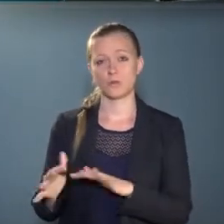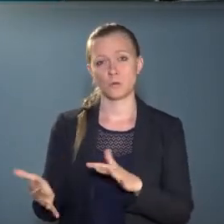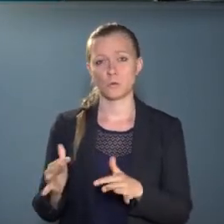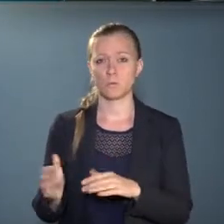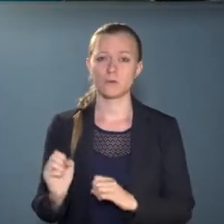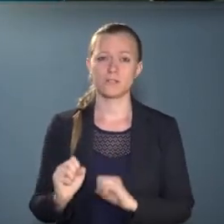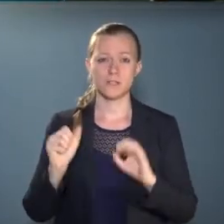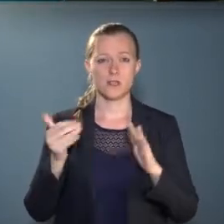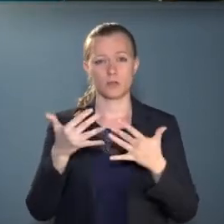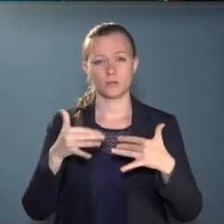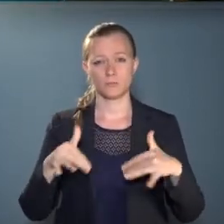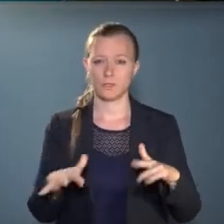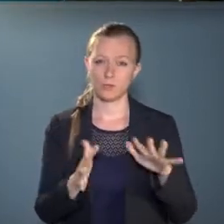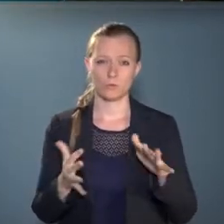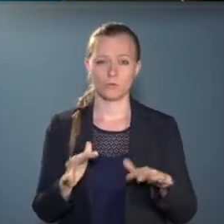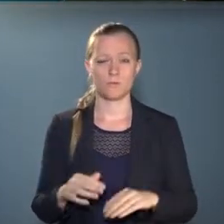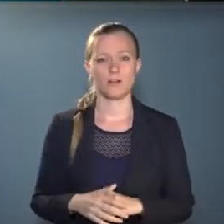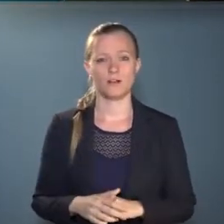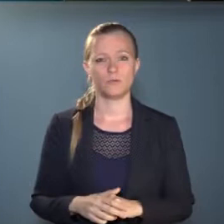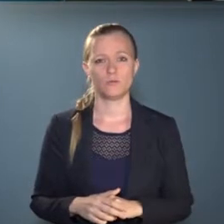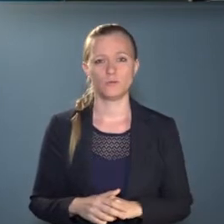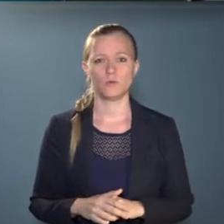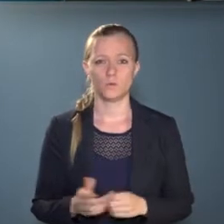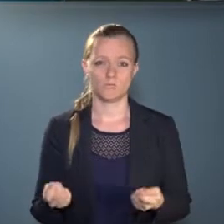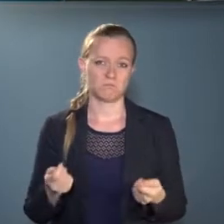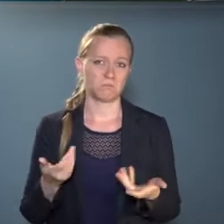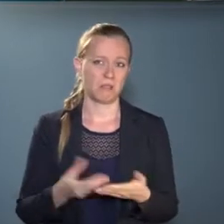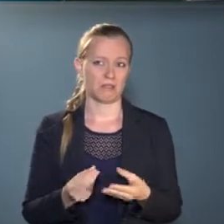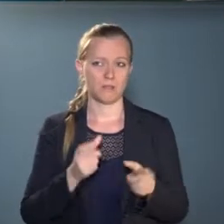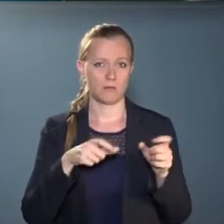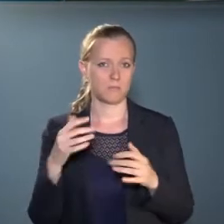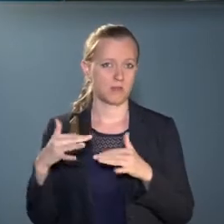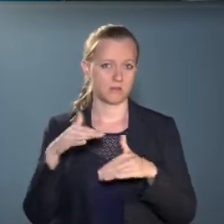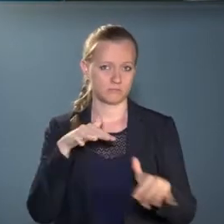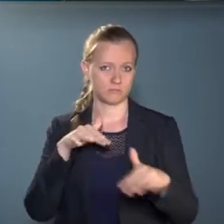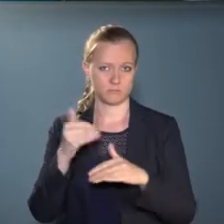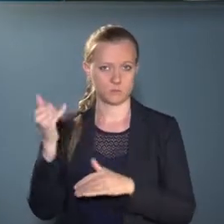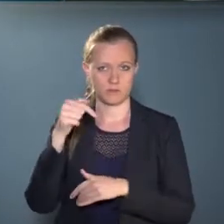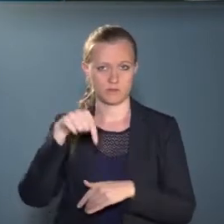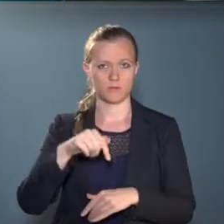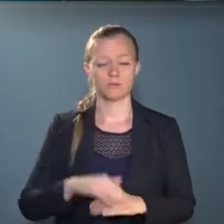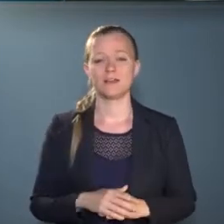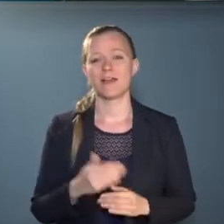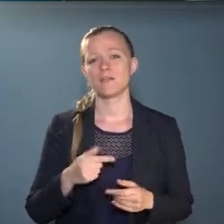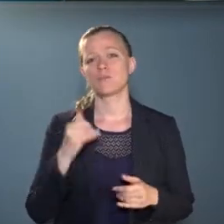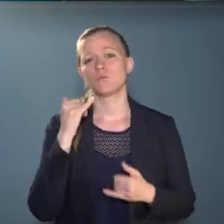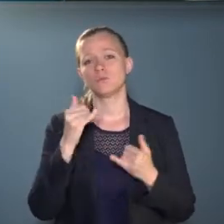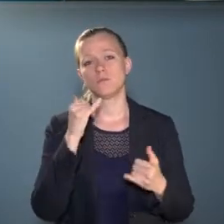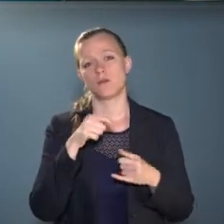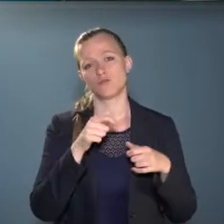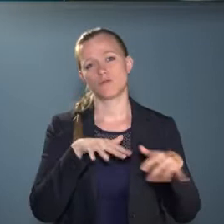olyan 16 millió körüli zárással lehet számolni. Nyilván ennek az utasforgalomnak a